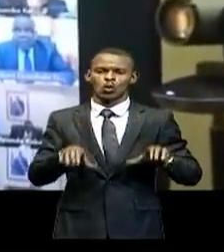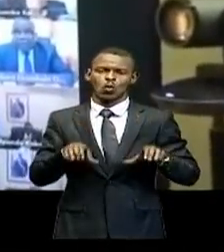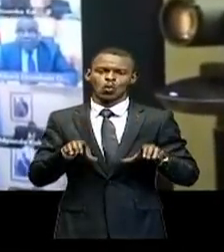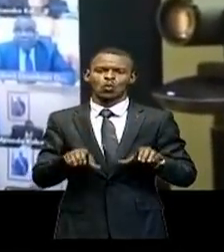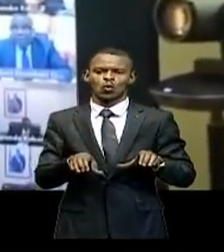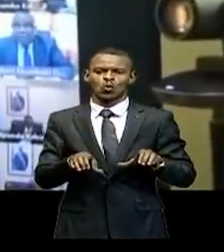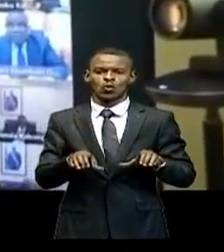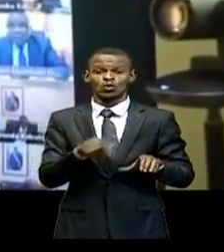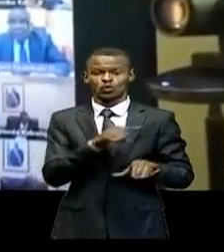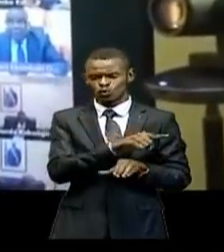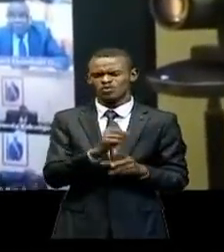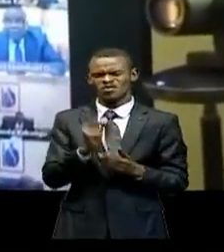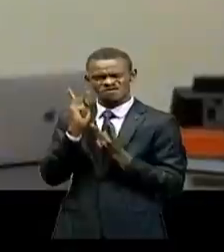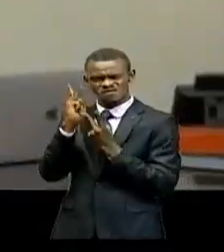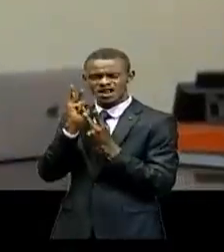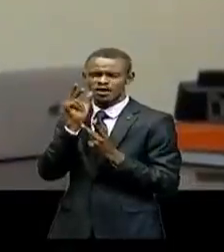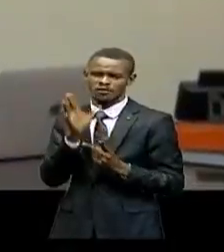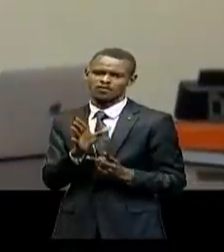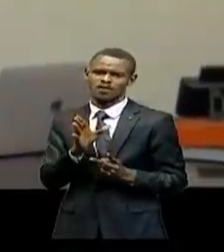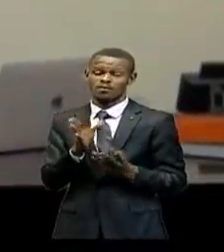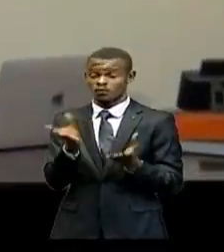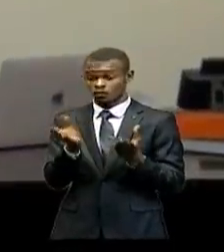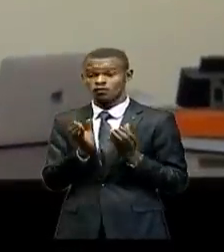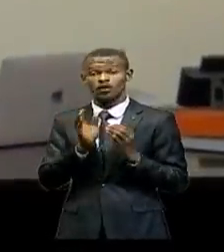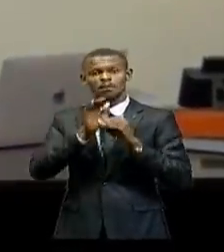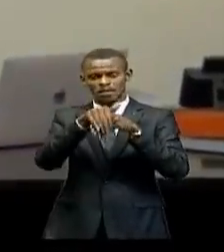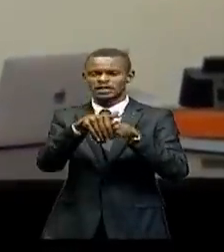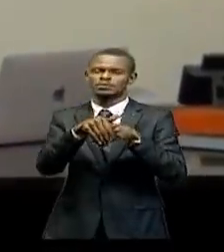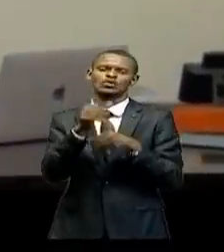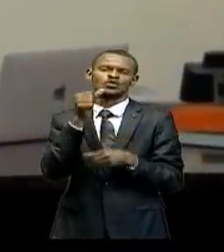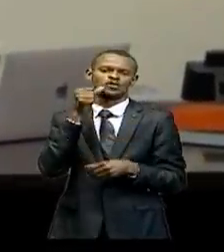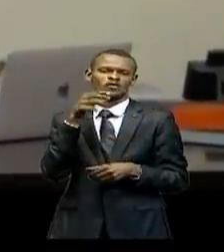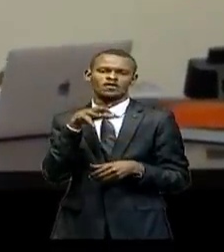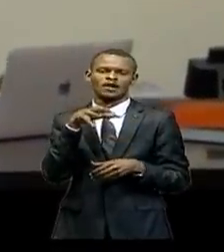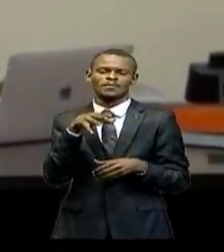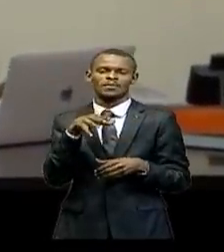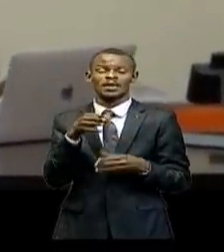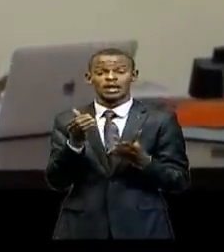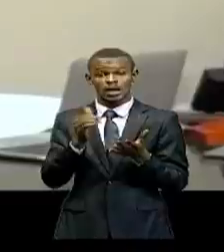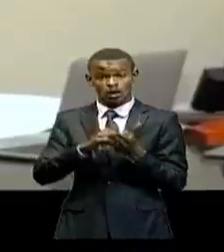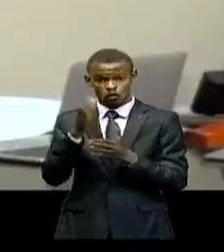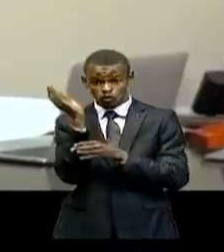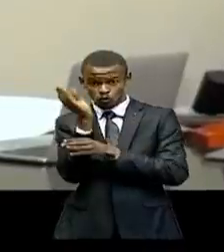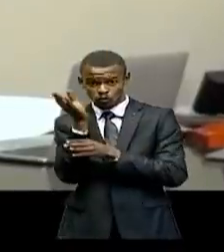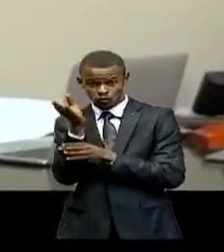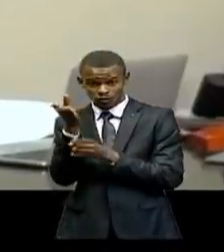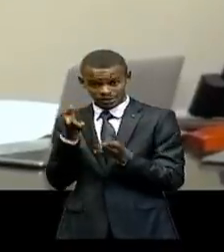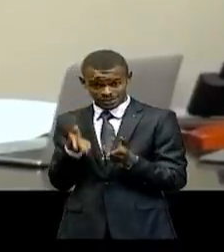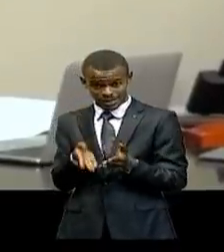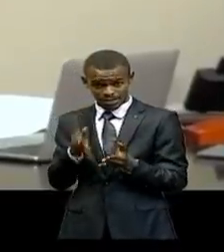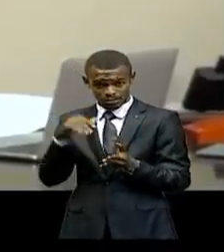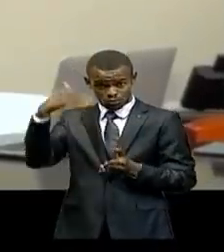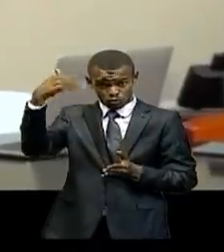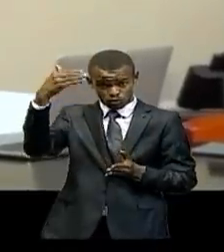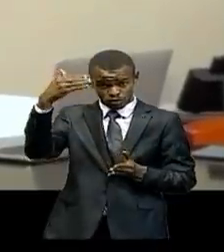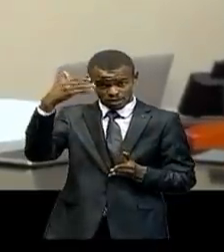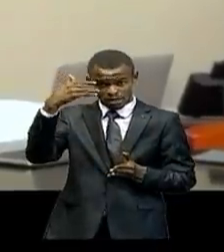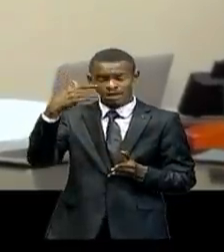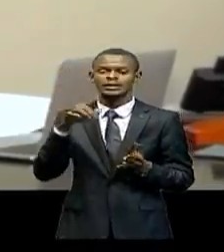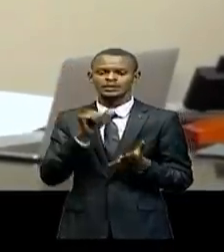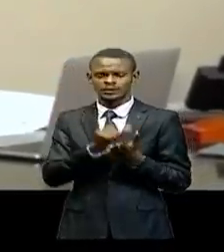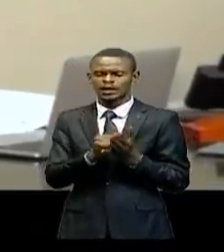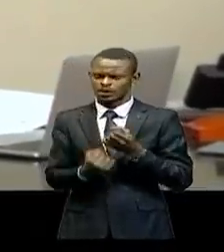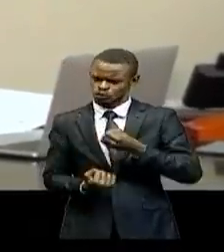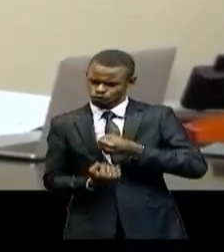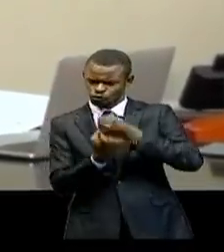promouvoir la participation de la femme. De plus, elle renforcera le leadership de notre pays en ce qu'elle